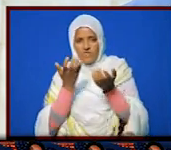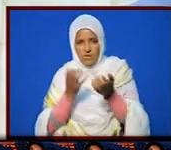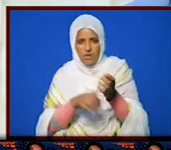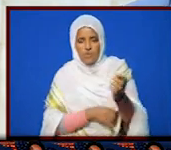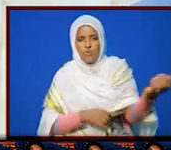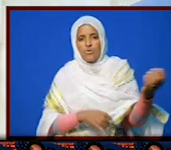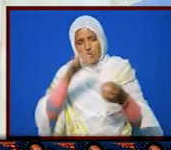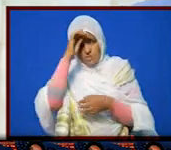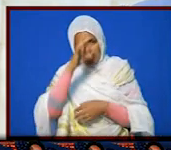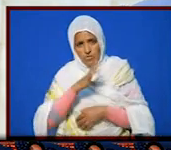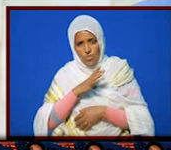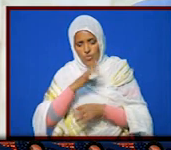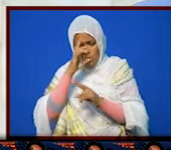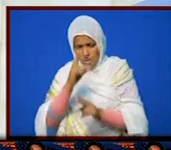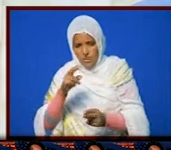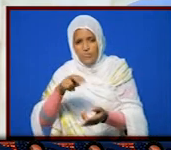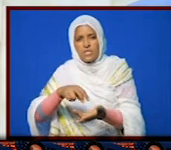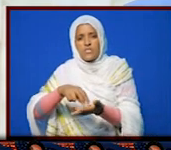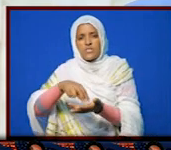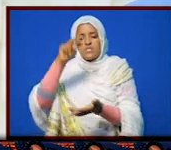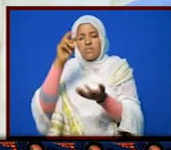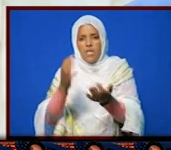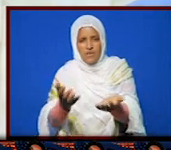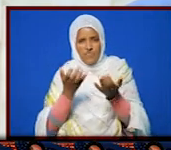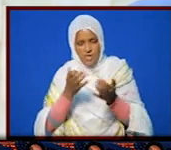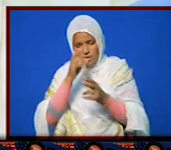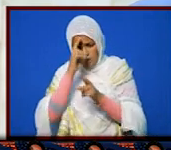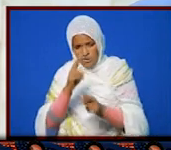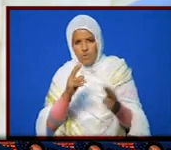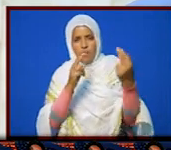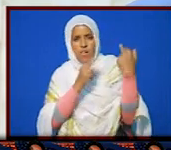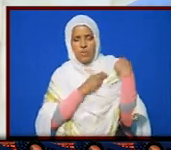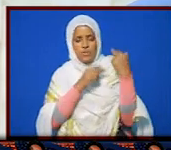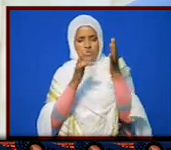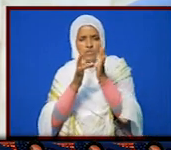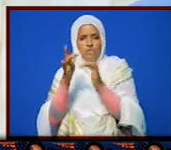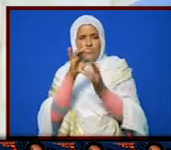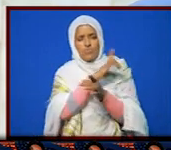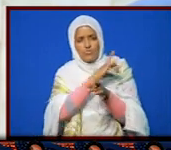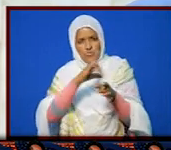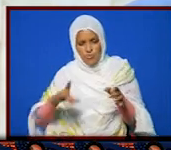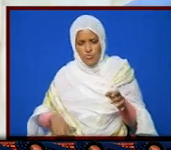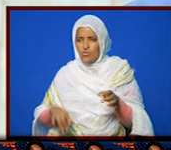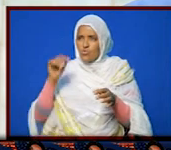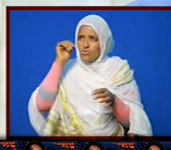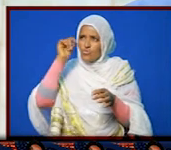እንደው እኔ ሶስት ነገሮችን ማለት ፈልጋለሁ። የክብር ሰው የክብር ትንሳኤ ከፈለገ የክብር ባለቤት